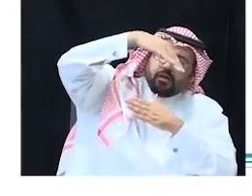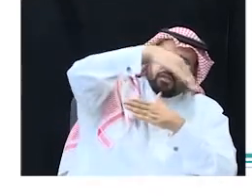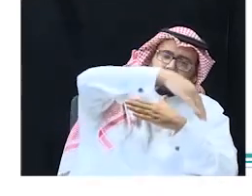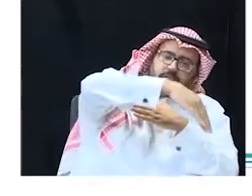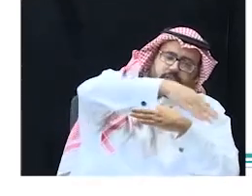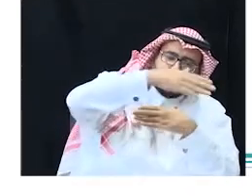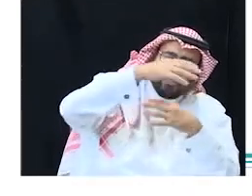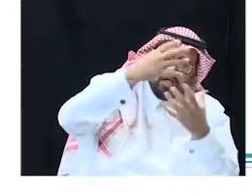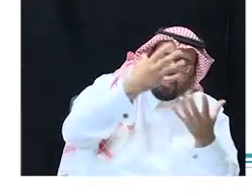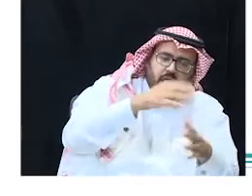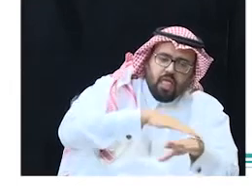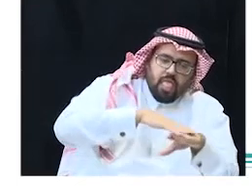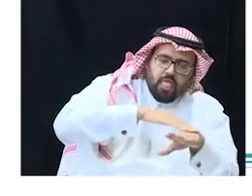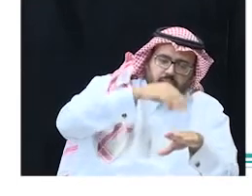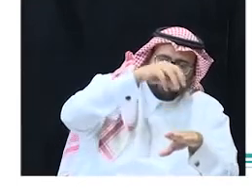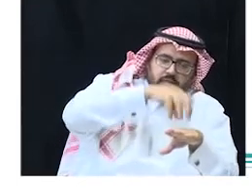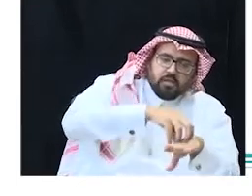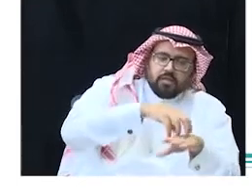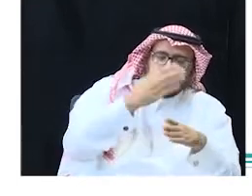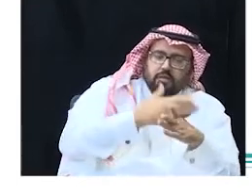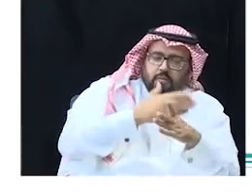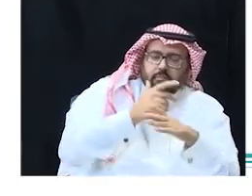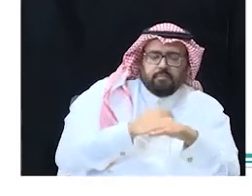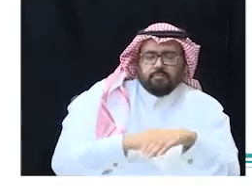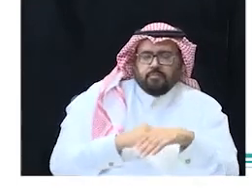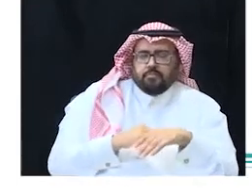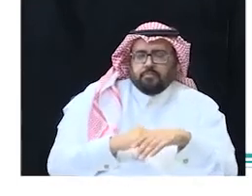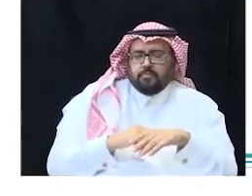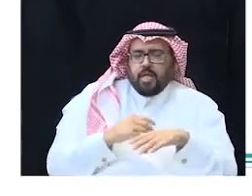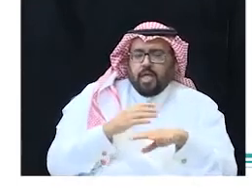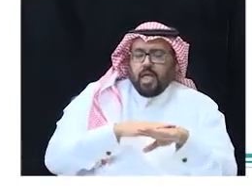قليل تسقط الأرض. طيب شو اللي خلاها تسقط إلى الأرض؟